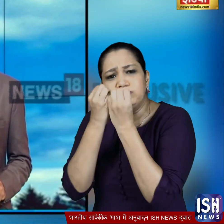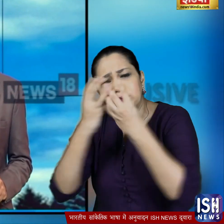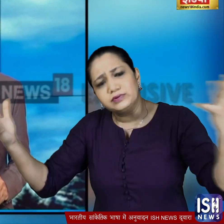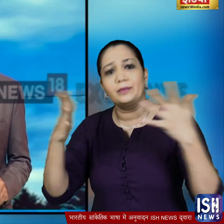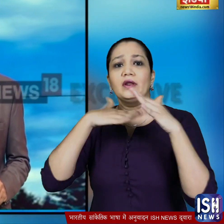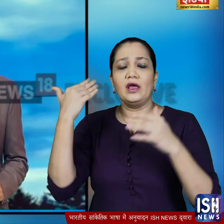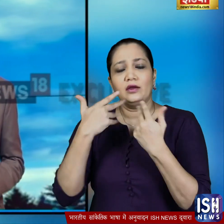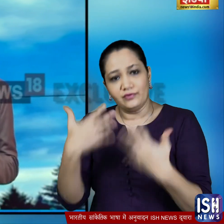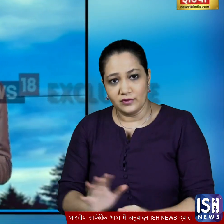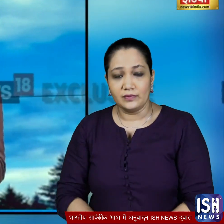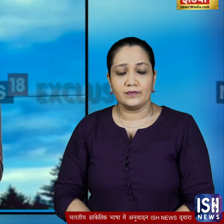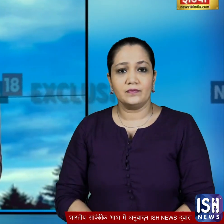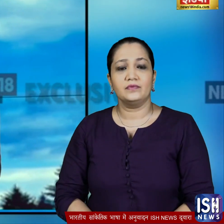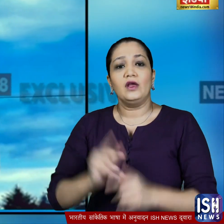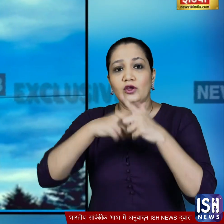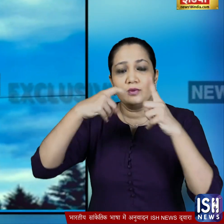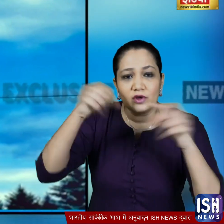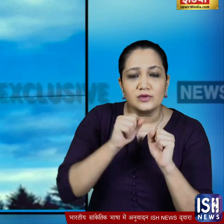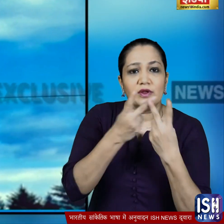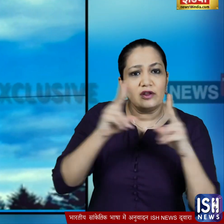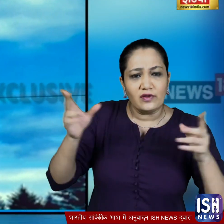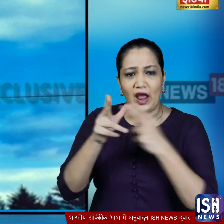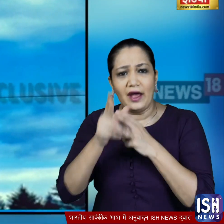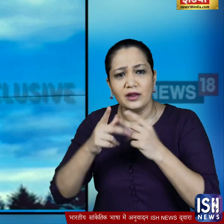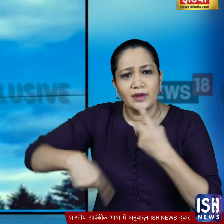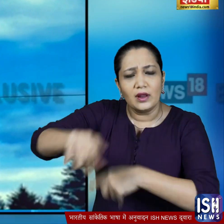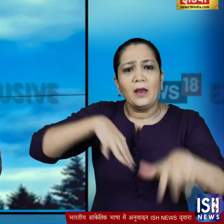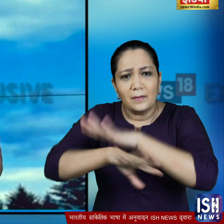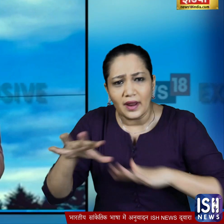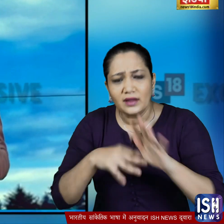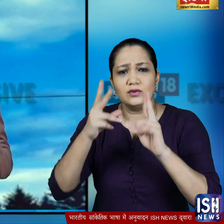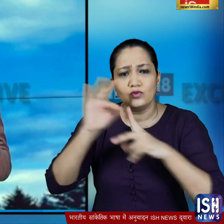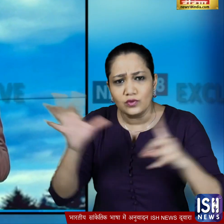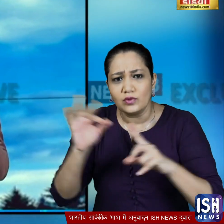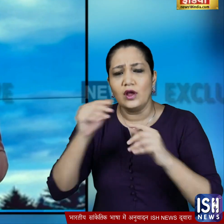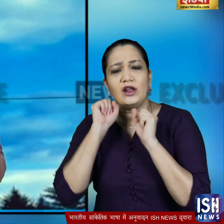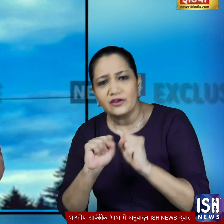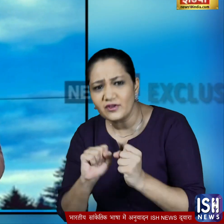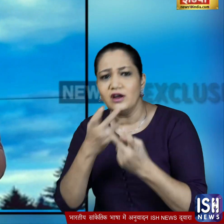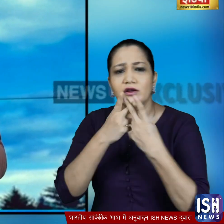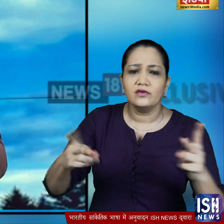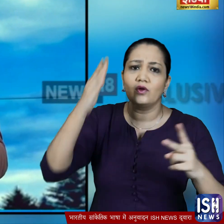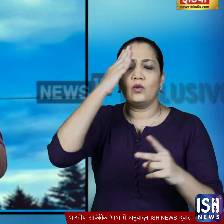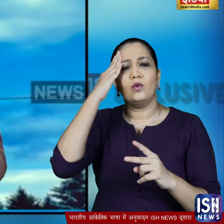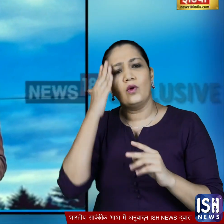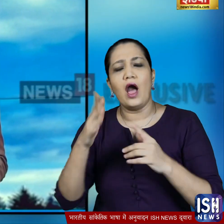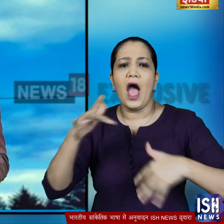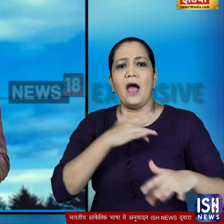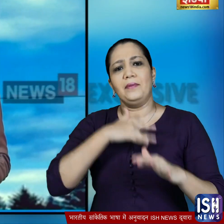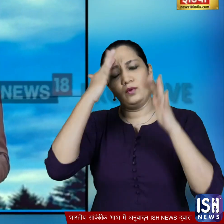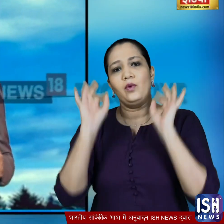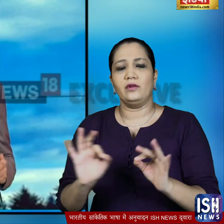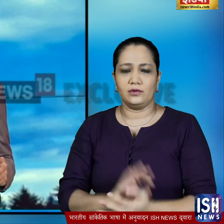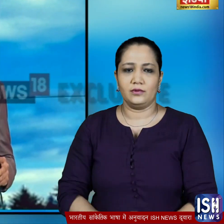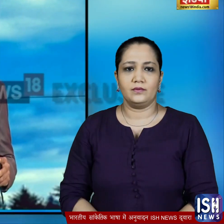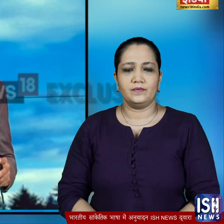है। इसलिए जम्मू कश्मीर में एजेंसियों को इस तरह के ऑपरेशन करने और इस दौरान सामने आने वाली चुनौतियों का सामना करने का अच्छा खासा अनुभव